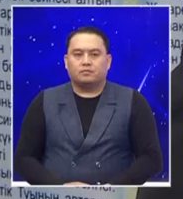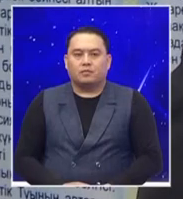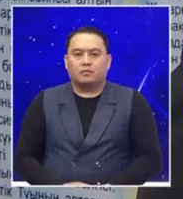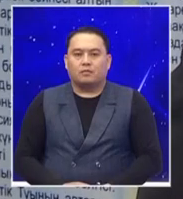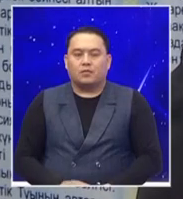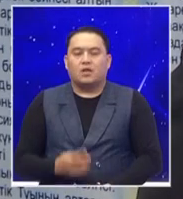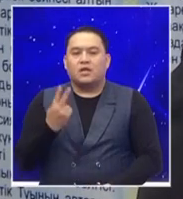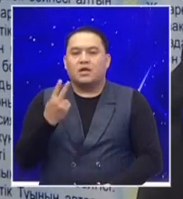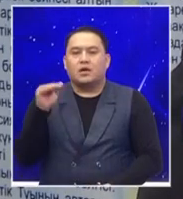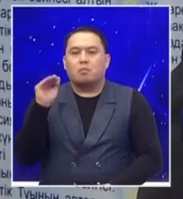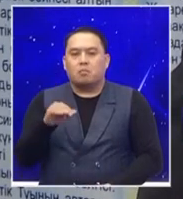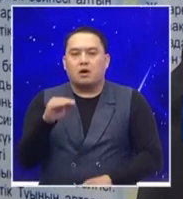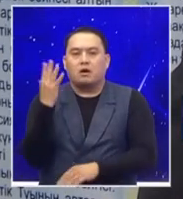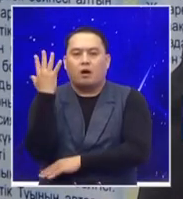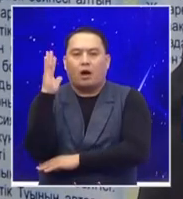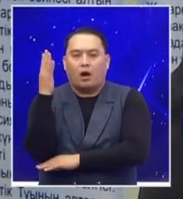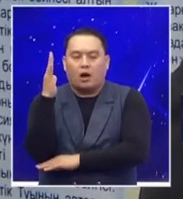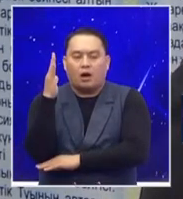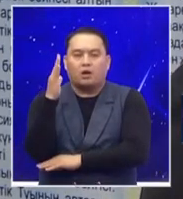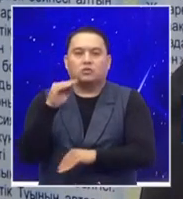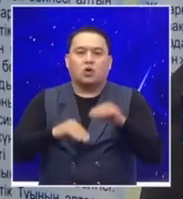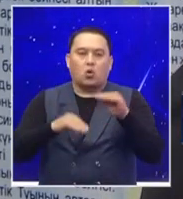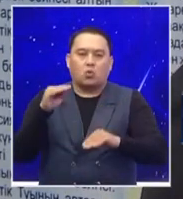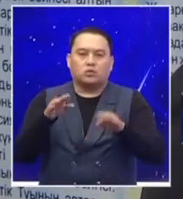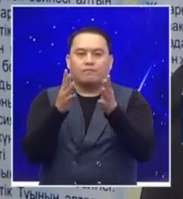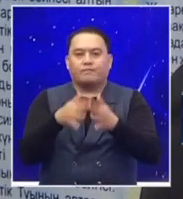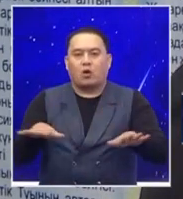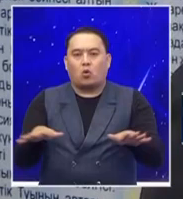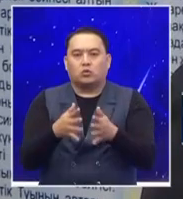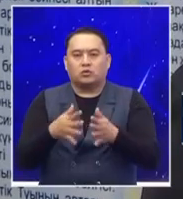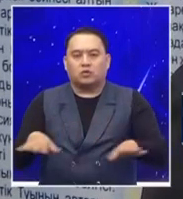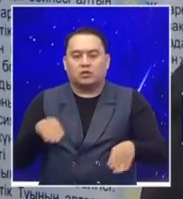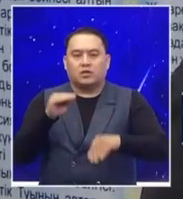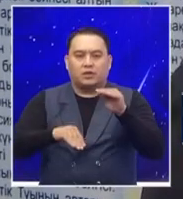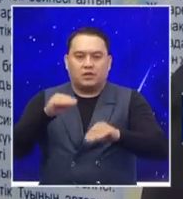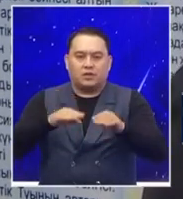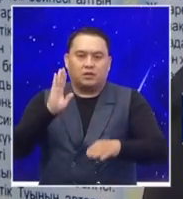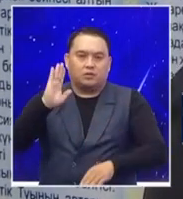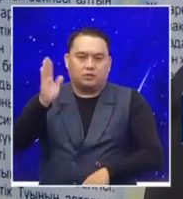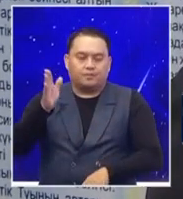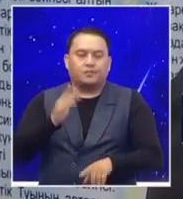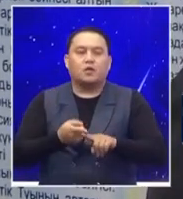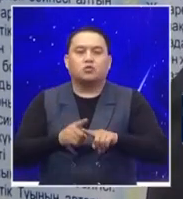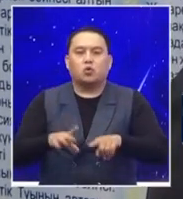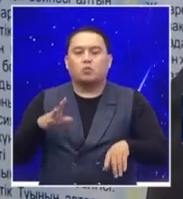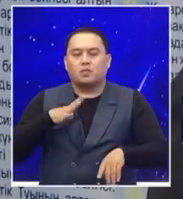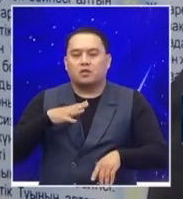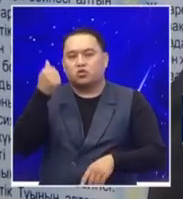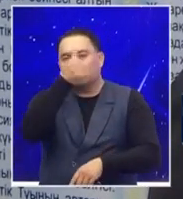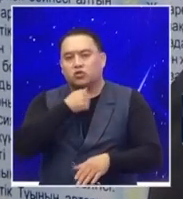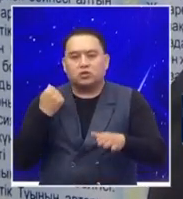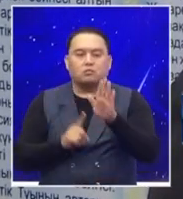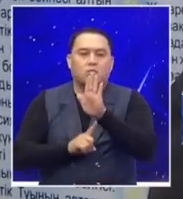2000-нан аса ағаш жапырақтылар, қалғаны қылқан жапырақты ағаштар егіледі. Сонымен қатар жыл басынан